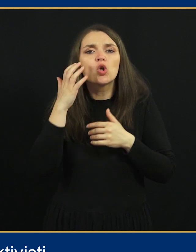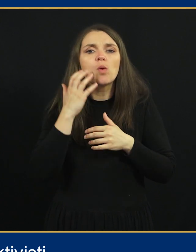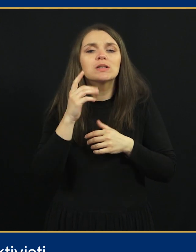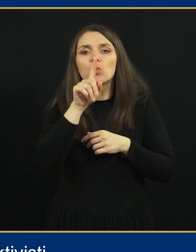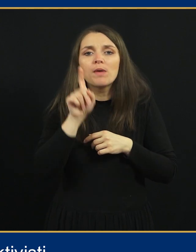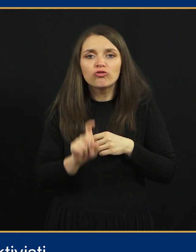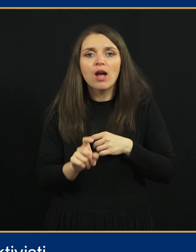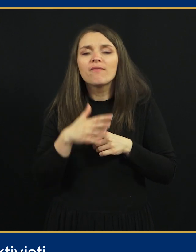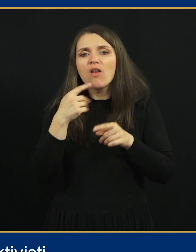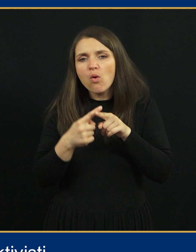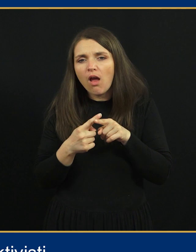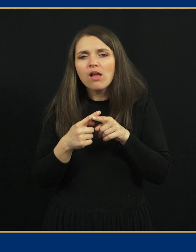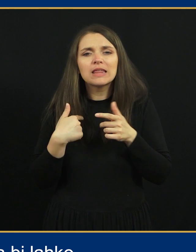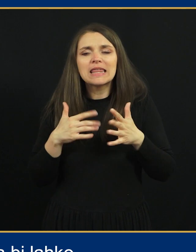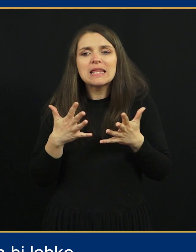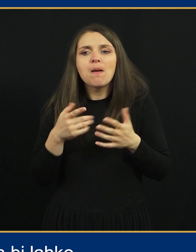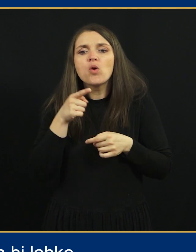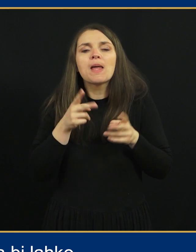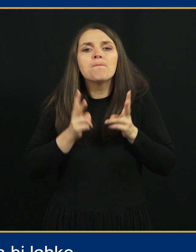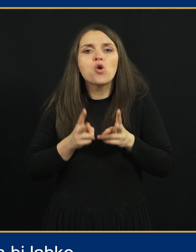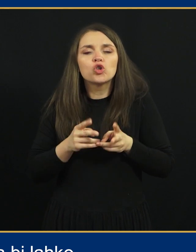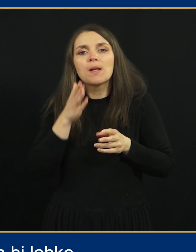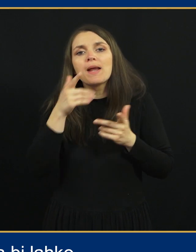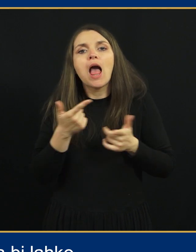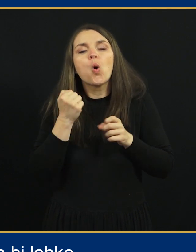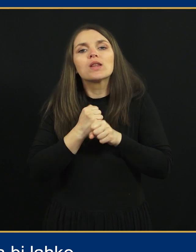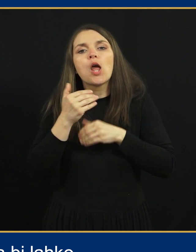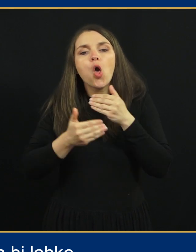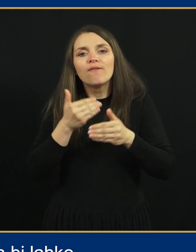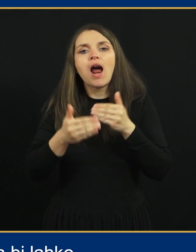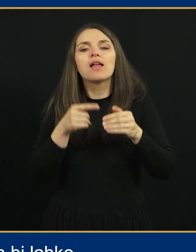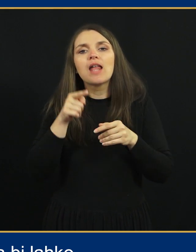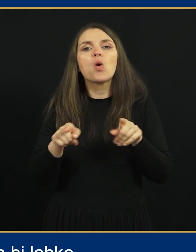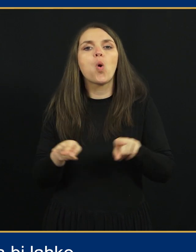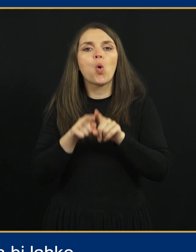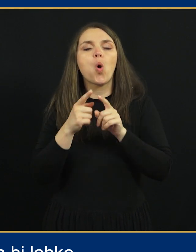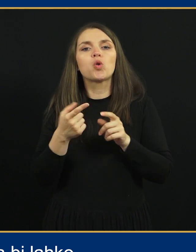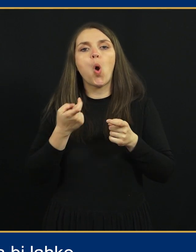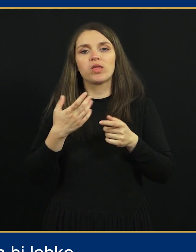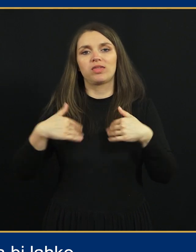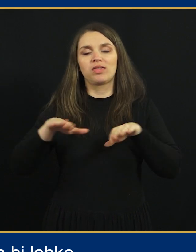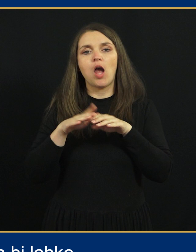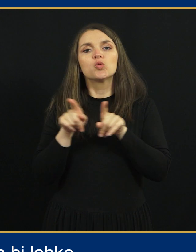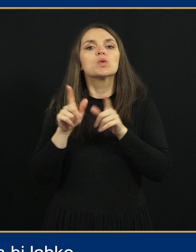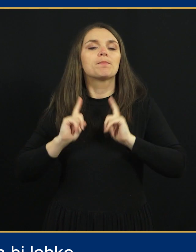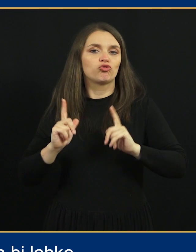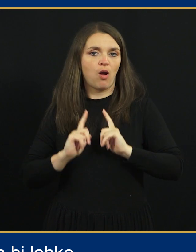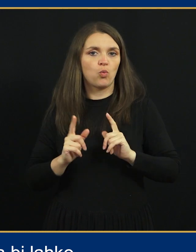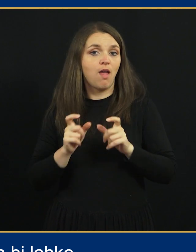se ukvarjamo z romskim vprašanjem, velikokrat nimamo te možnosti, da bi lahko delovali tako, kot se od nas